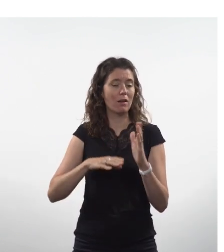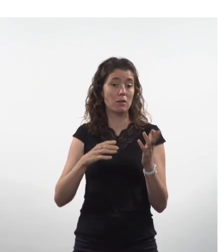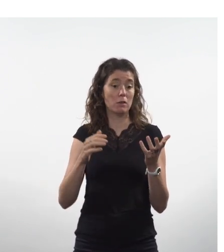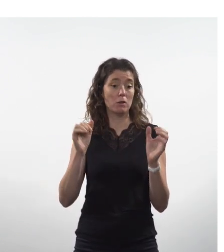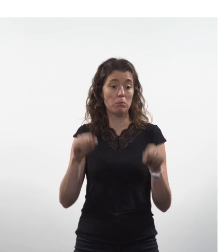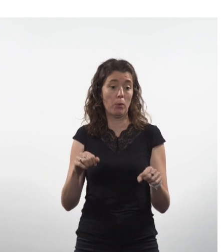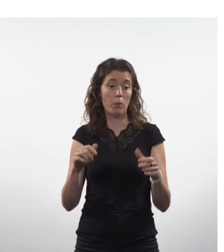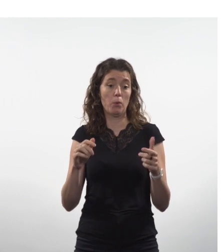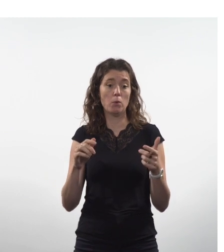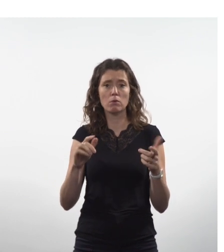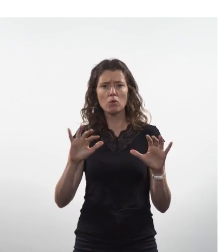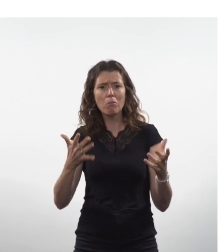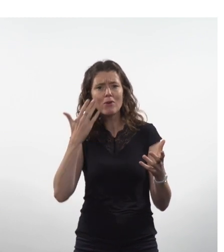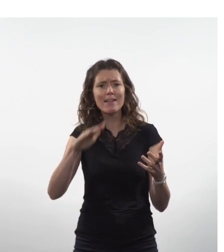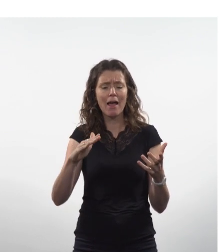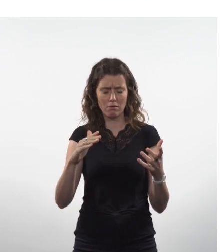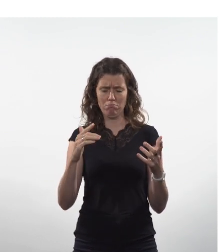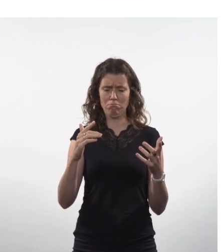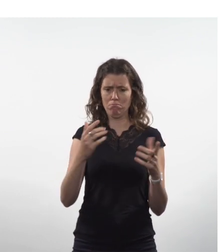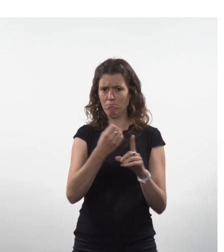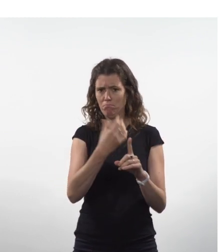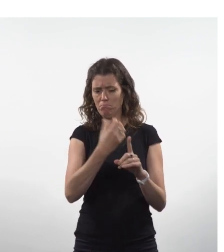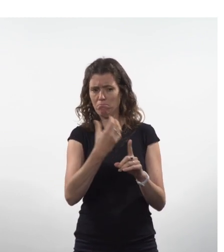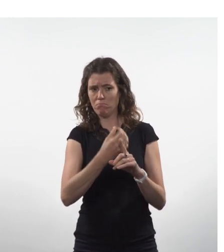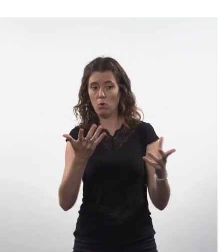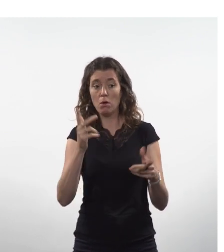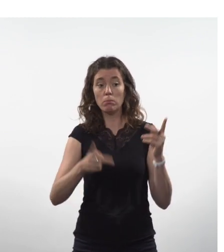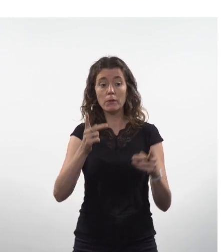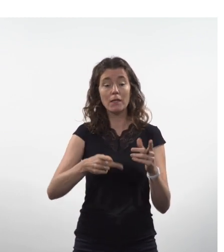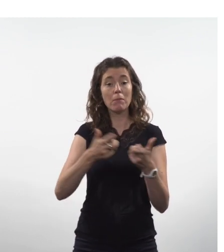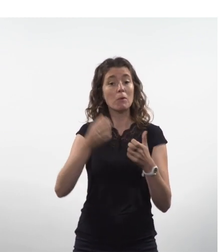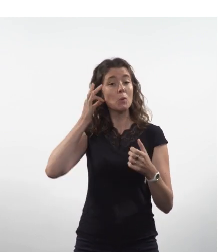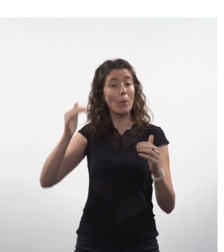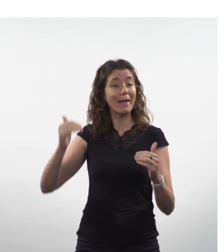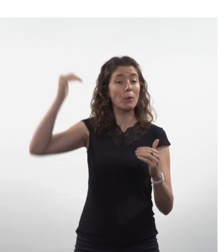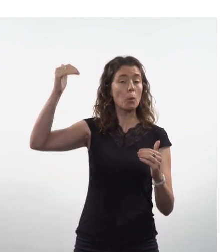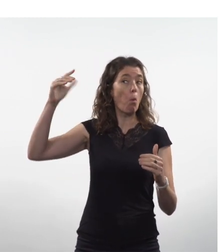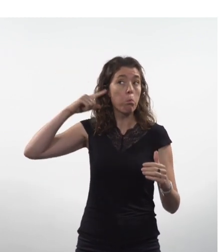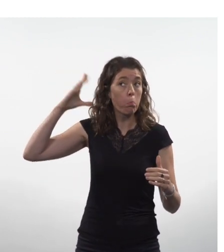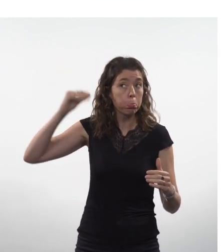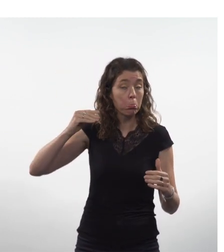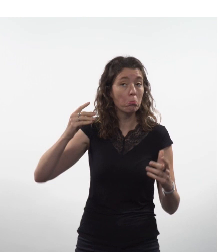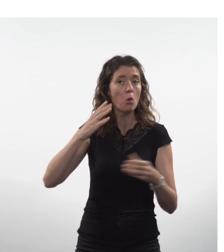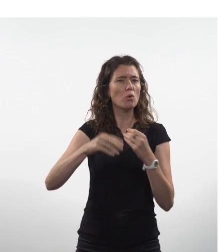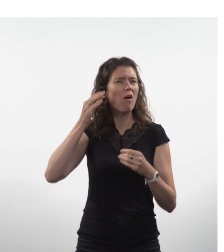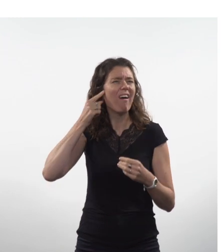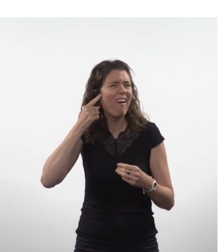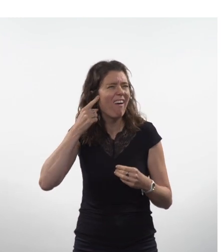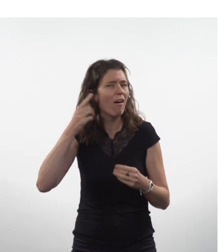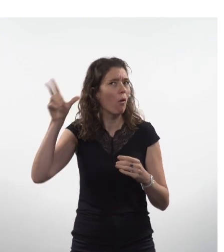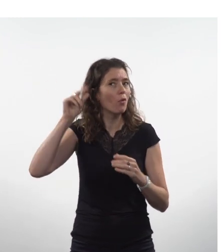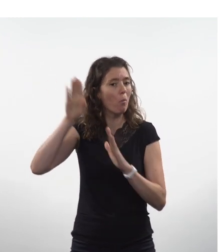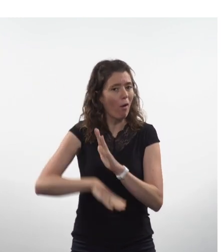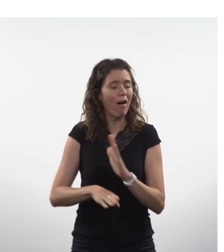être, quels sont les signes d'alerte? Peut-être que vous ne percevez plus des sons aigus ou vous entendez moins bien. Et